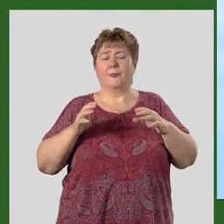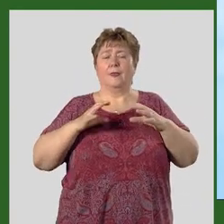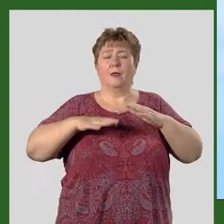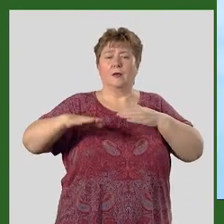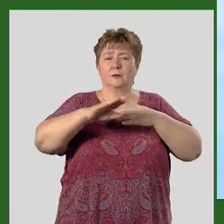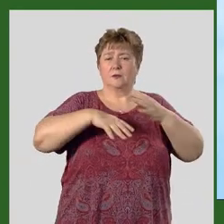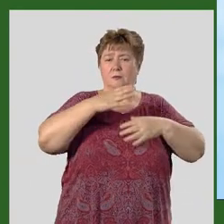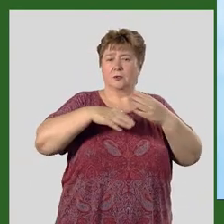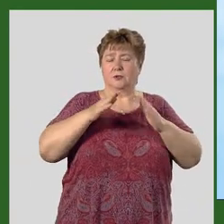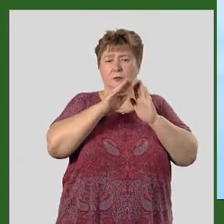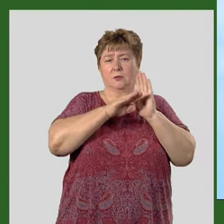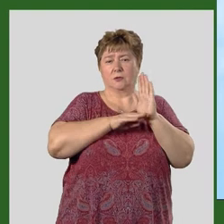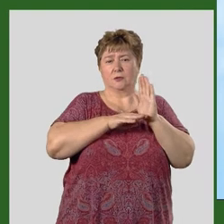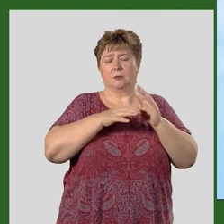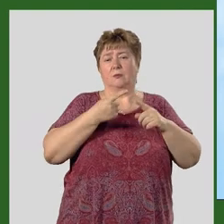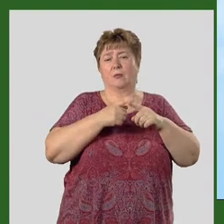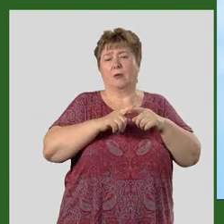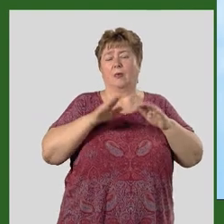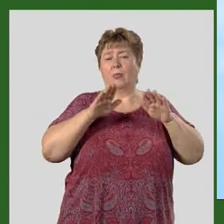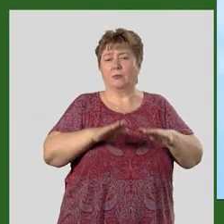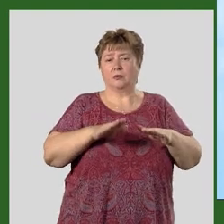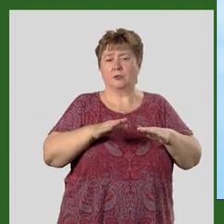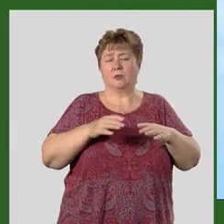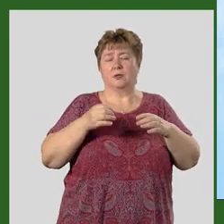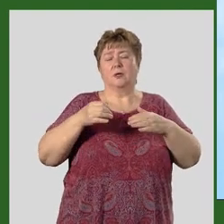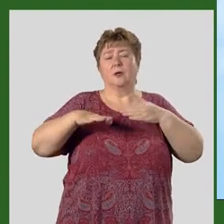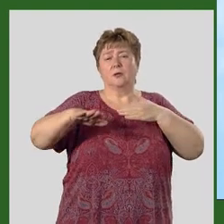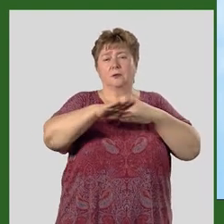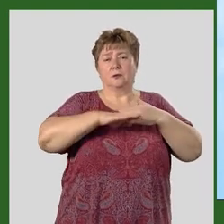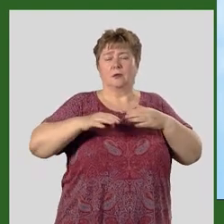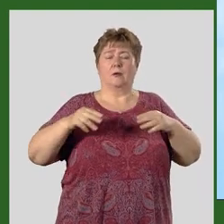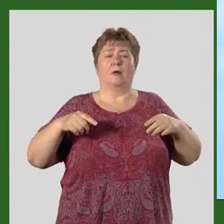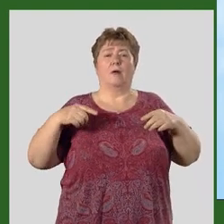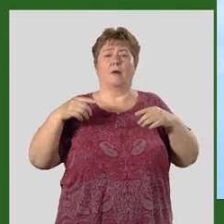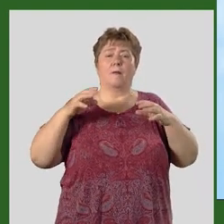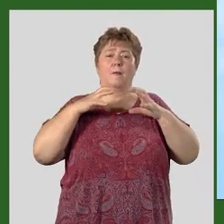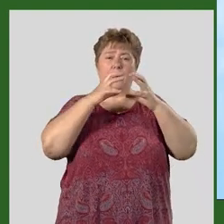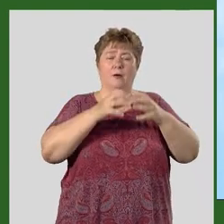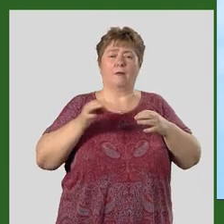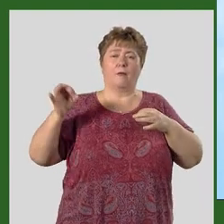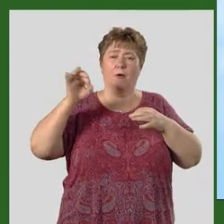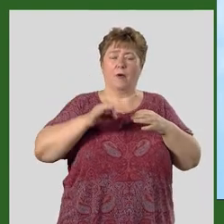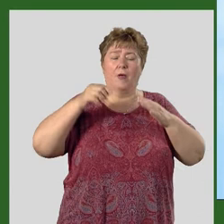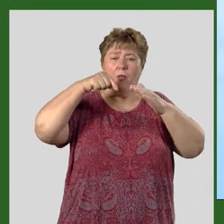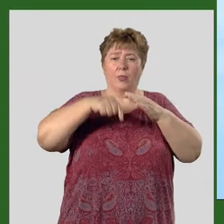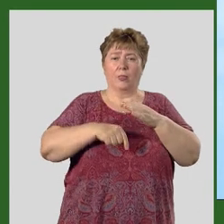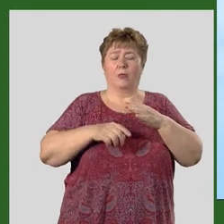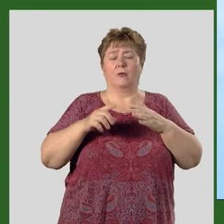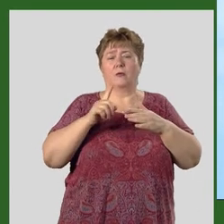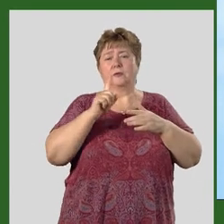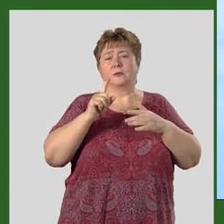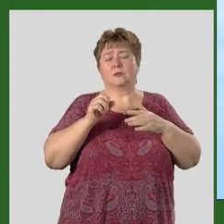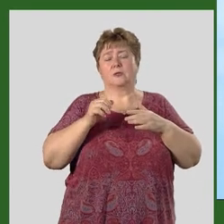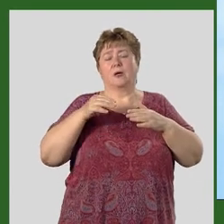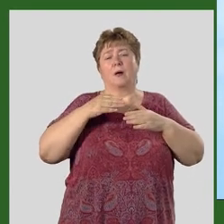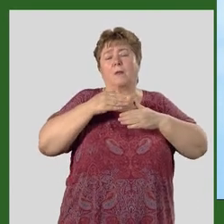со смешанным режимом – это участки акватории Мирового океана, дно за